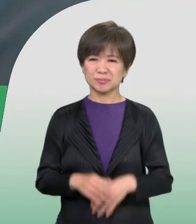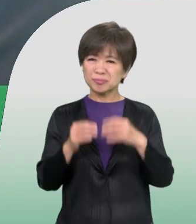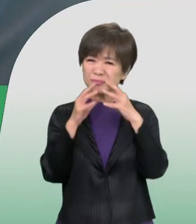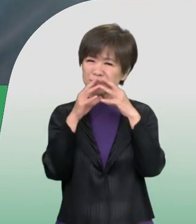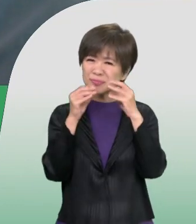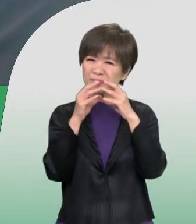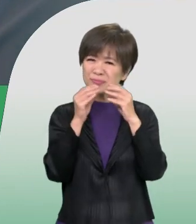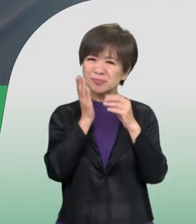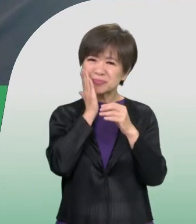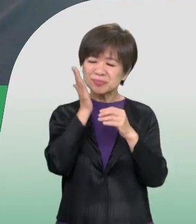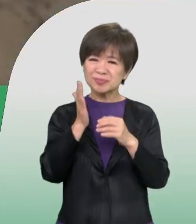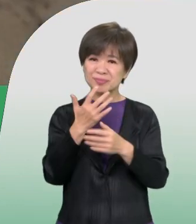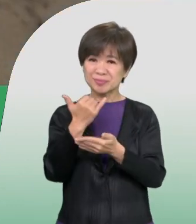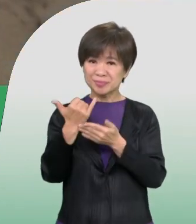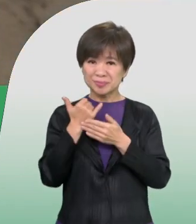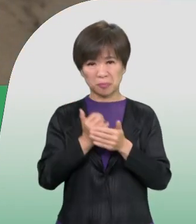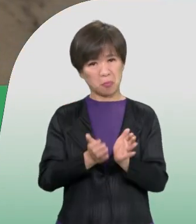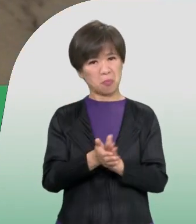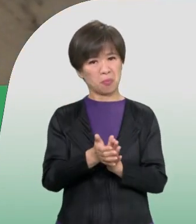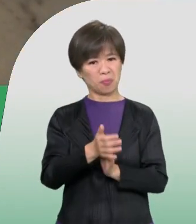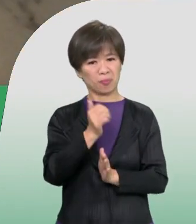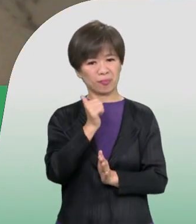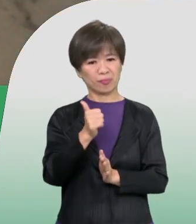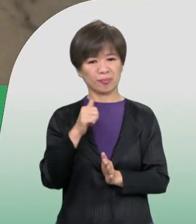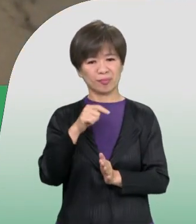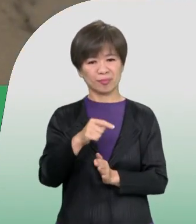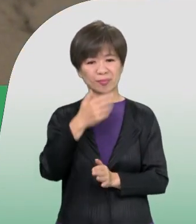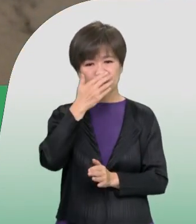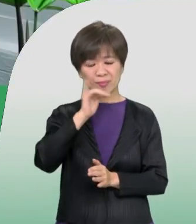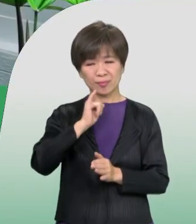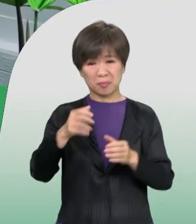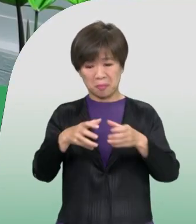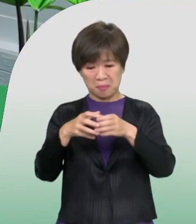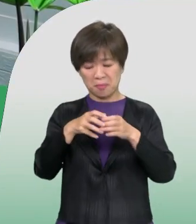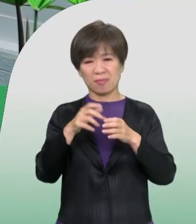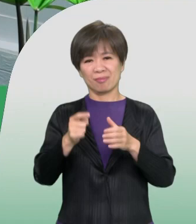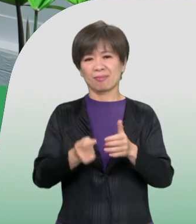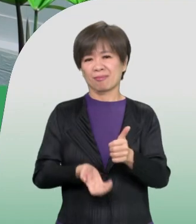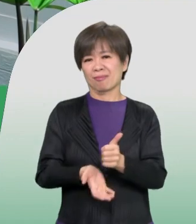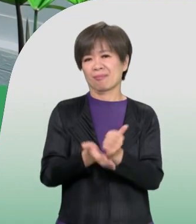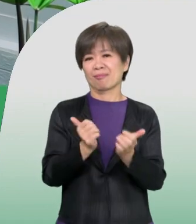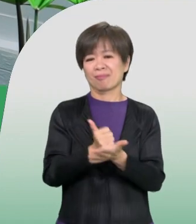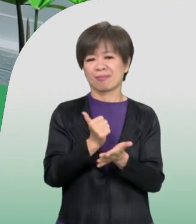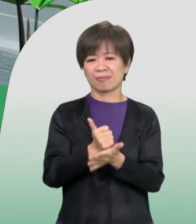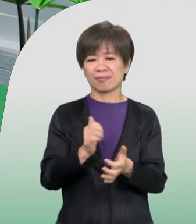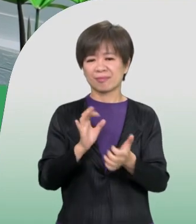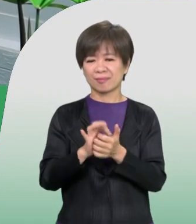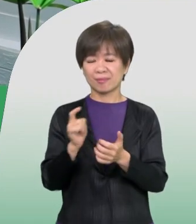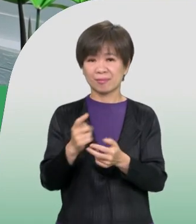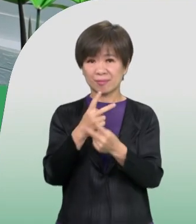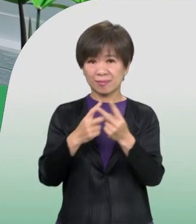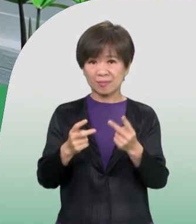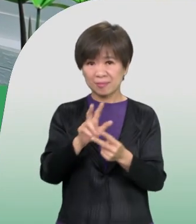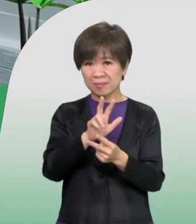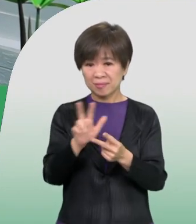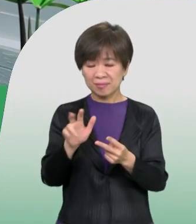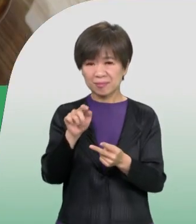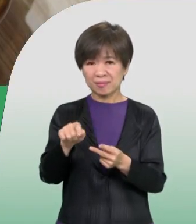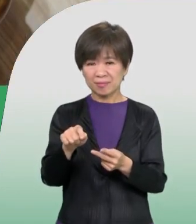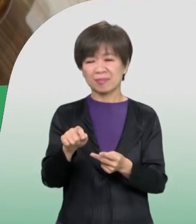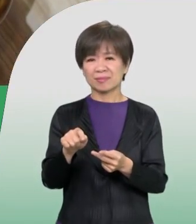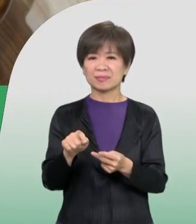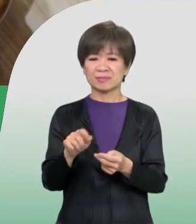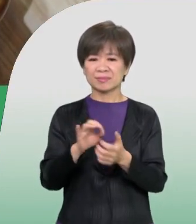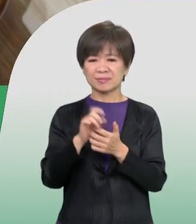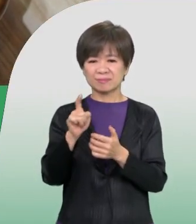人靠自己简单的安乐，是对彭氏含团水清淡的鼓励。今天相信加入客家庄食材的法式甜品下酒茶，